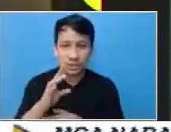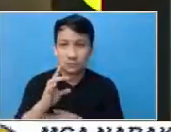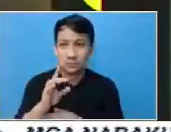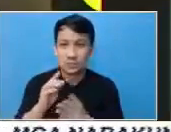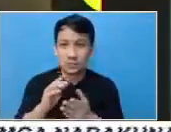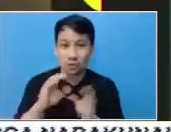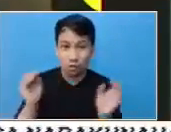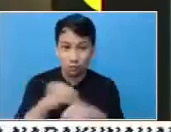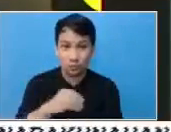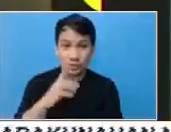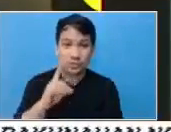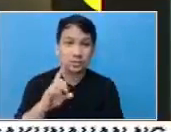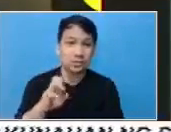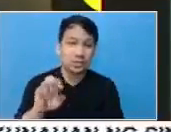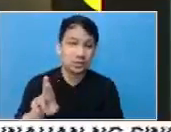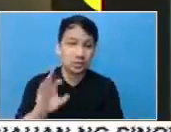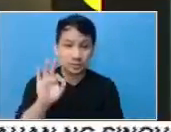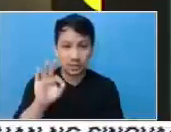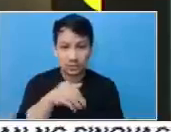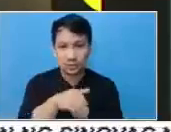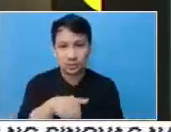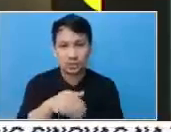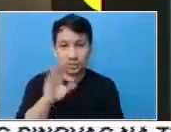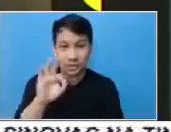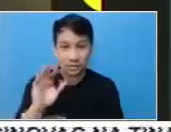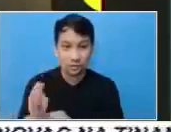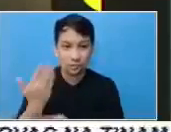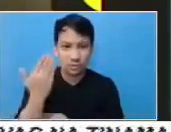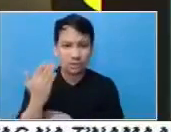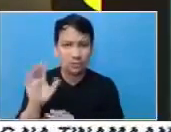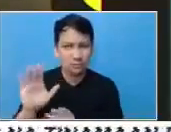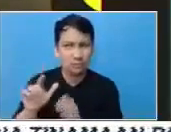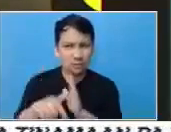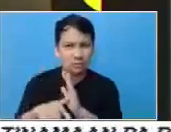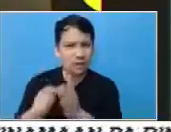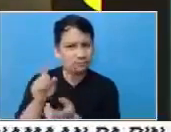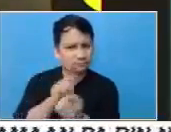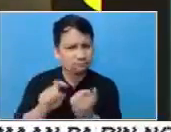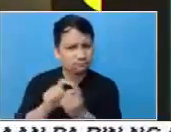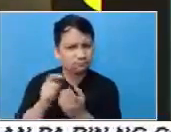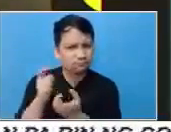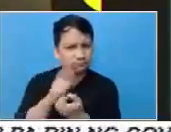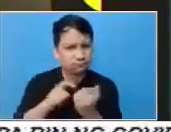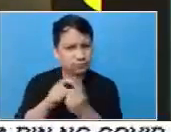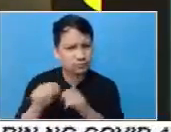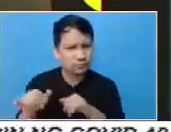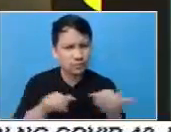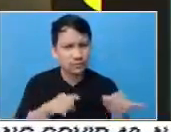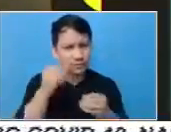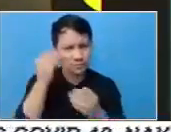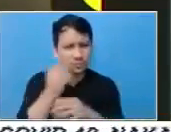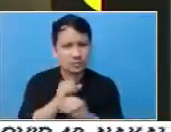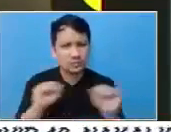Charge, Dr. Renato Solidom. Yusek, Gani Oro po, magandang umaga. Magandang umaga,